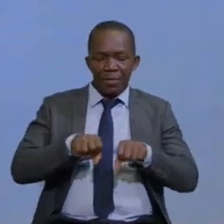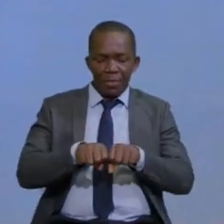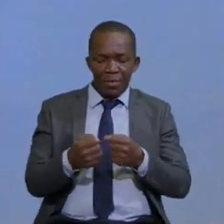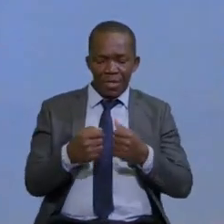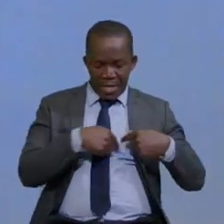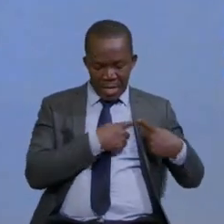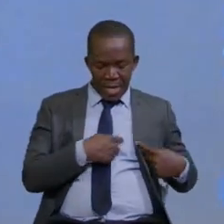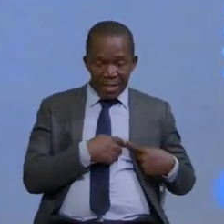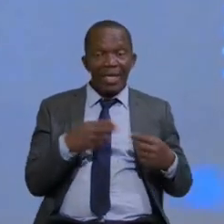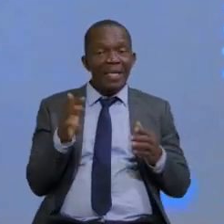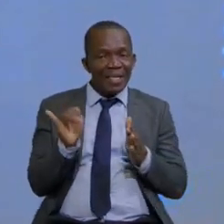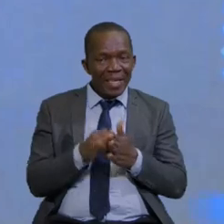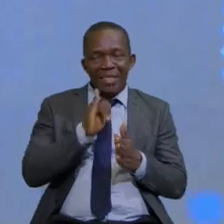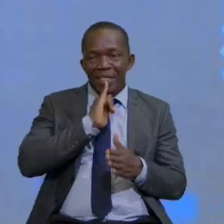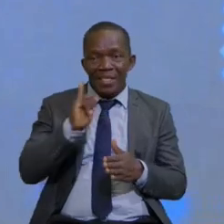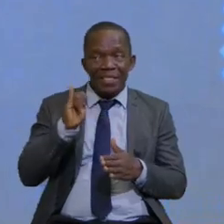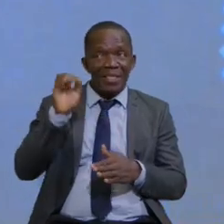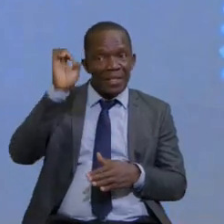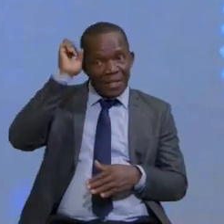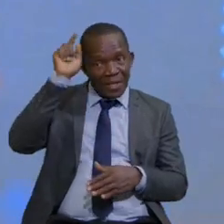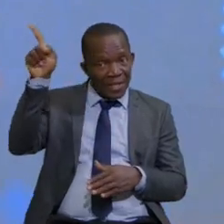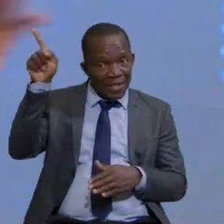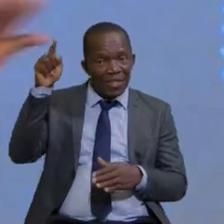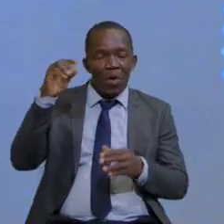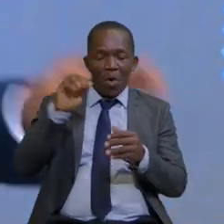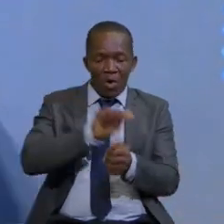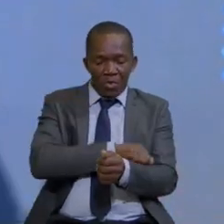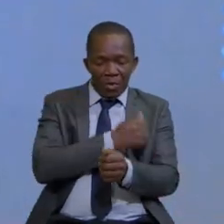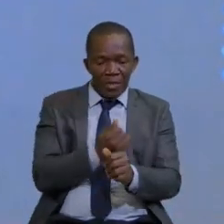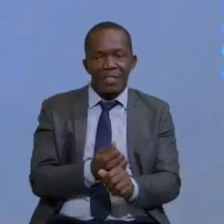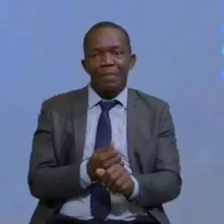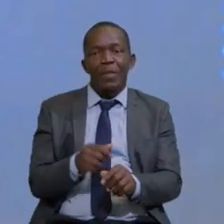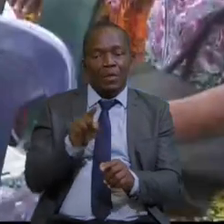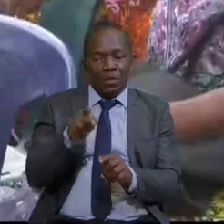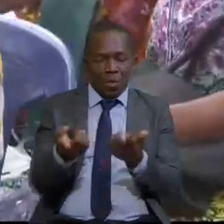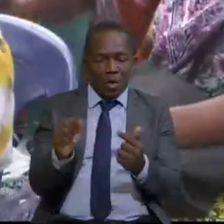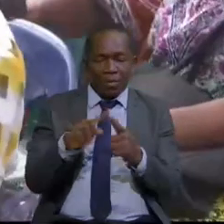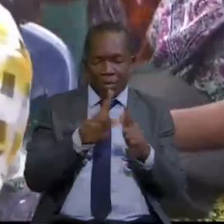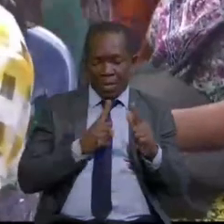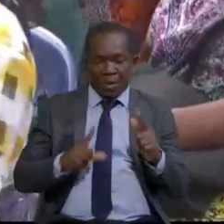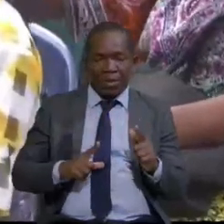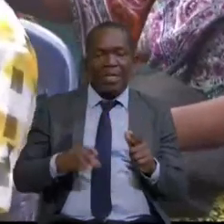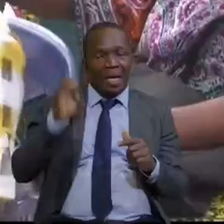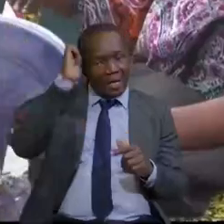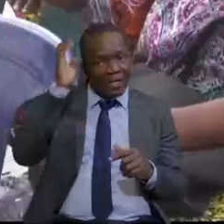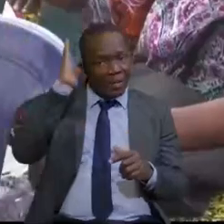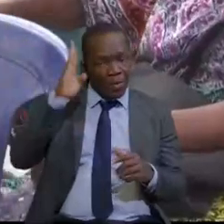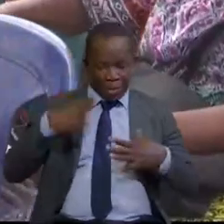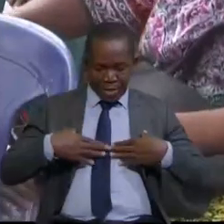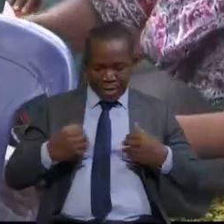autorité, aujourd'hui tu viens au Seigneur avec ton cœur brisé, il va écouter, il va guérir ton cœur brisé